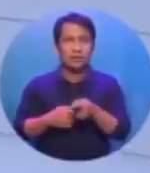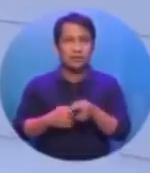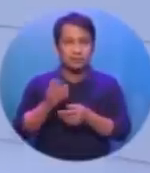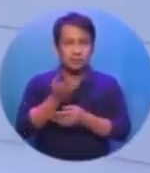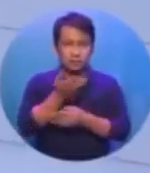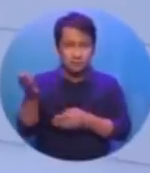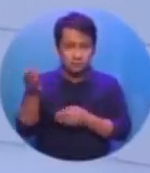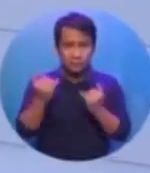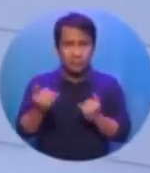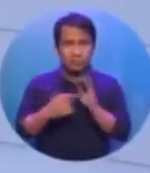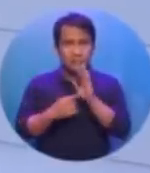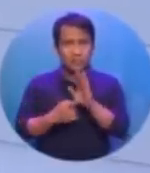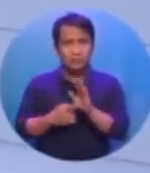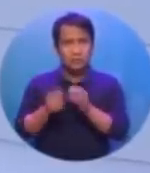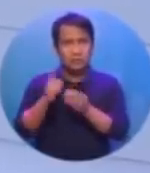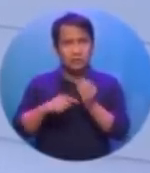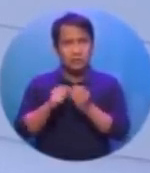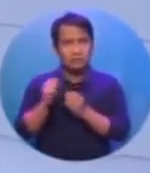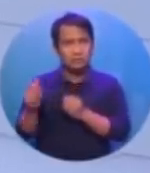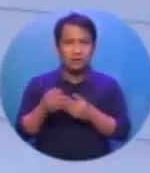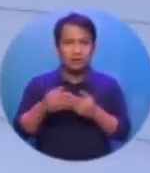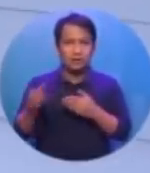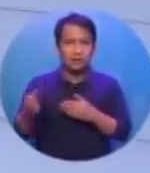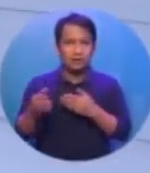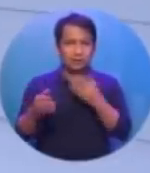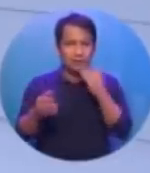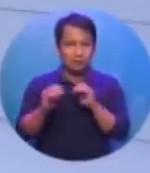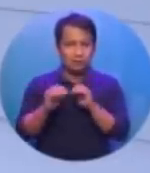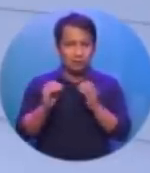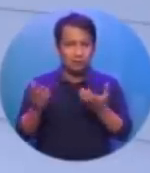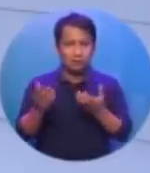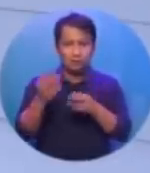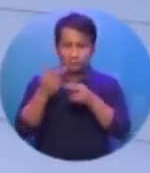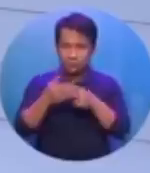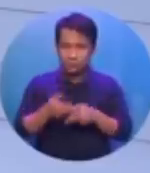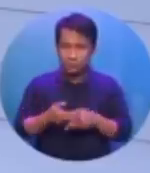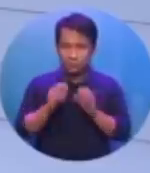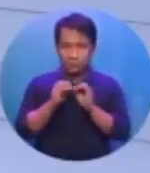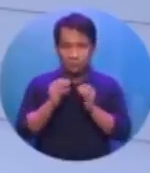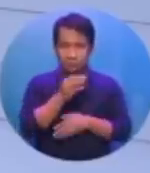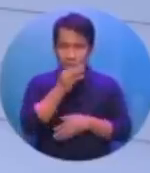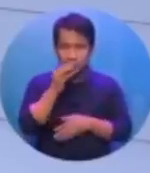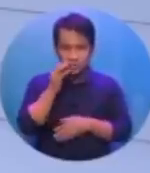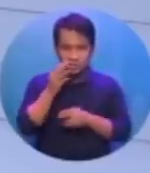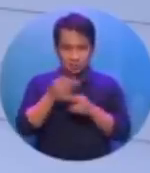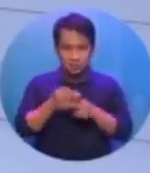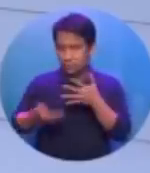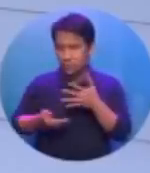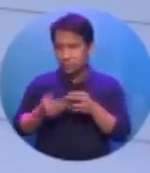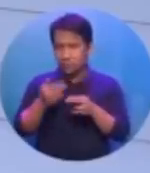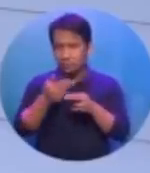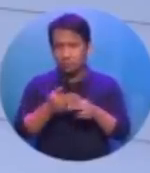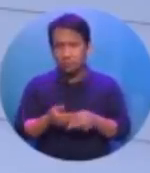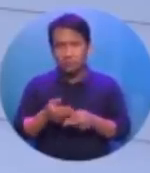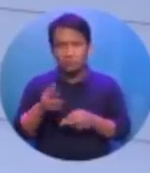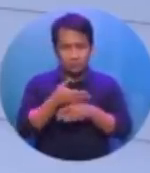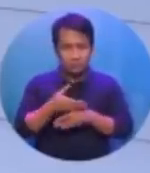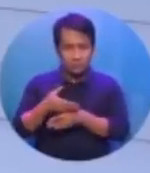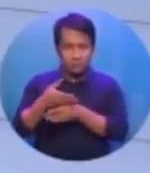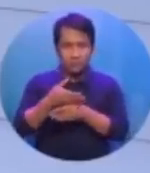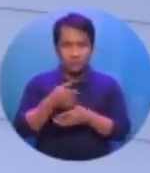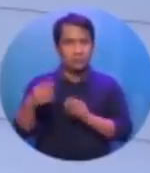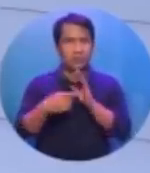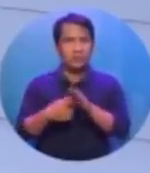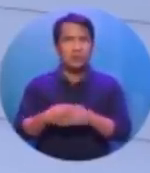sa mga taong may kinalaman sa kasong ito. Wala ho kaming babanggiting pangalan ng ninuman para po sa kapakanan